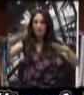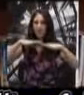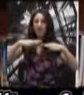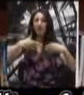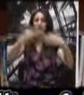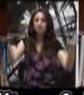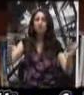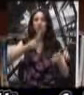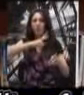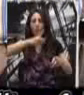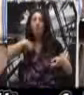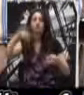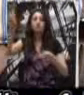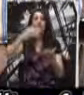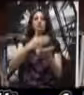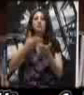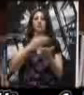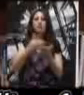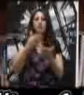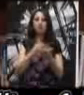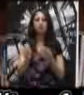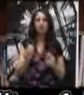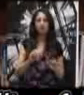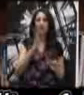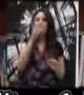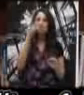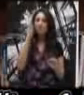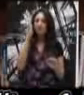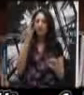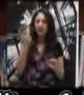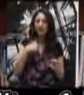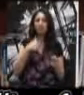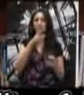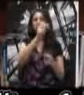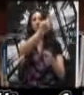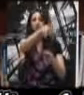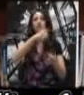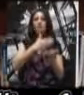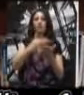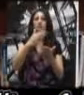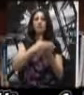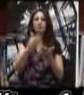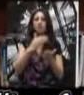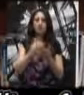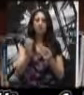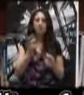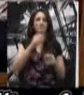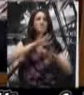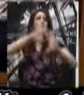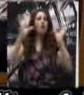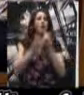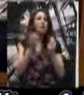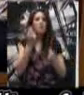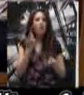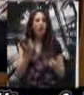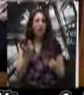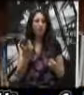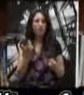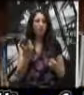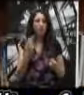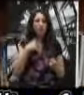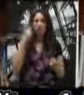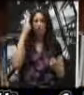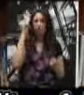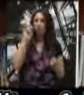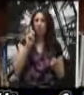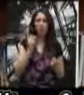ومفايش والحاجات دي. جبتيهم من ايه؟ من عندنا، من ناس من عندنا. وبعدين؟ حاجات بكام تقريبا كان؟